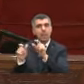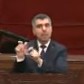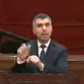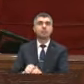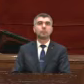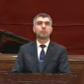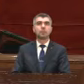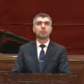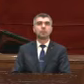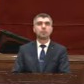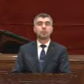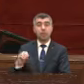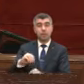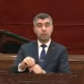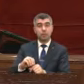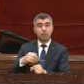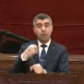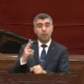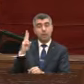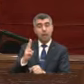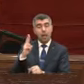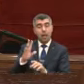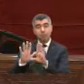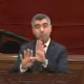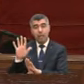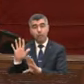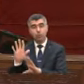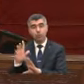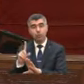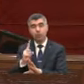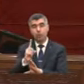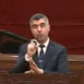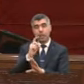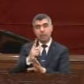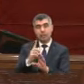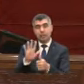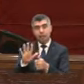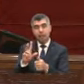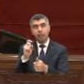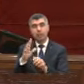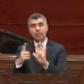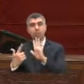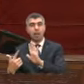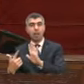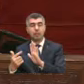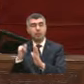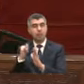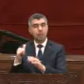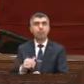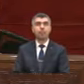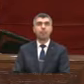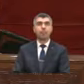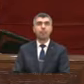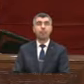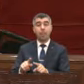أيضا هذه المنصة اللي طلقناها من 15 يونيو إلى 15 سبتمبر سنعمل على استدامتها. بالإضافة إلى ذلك اليوم